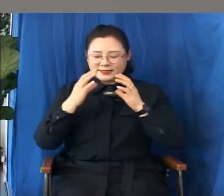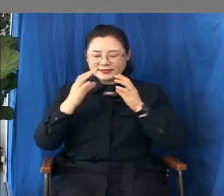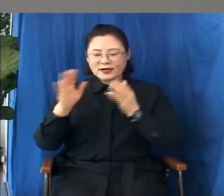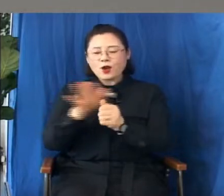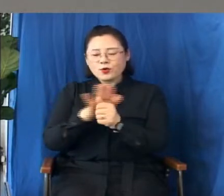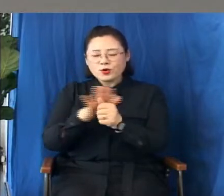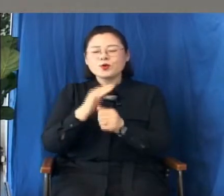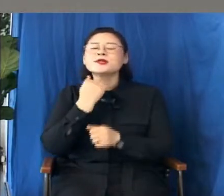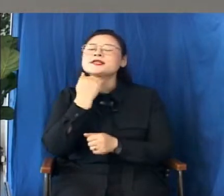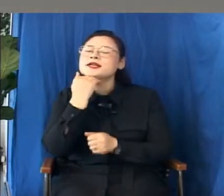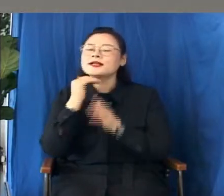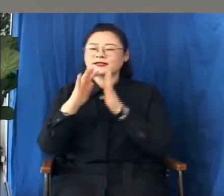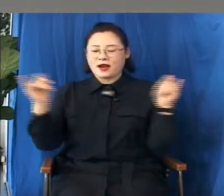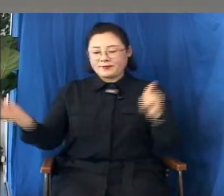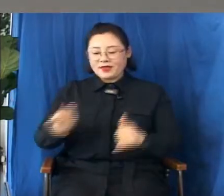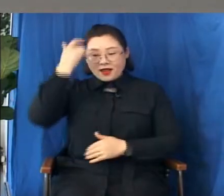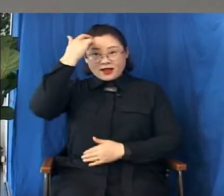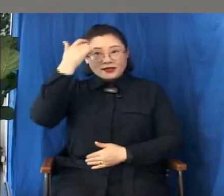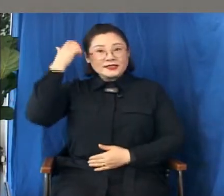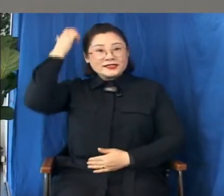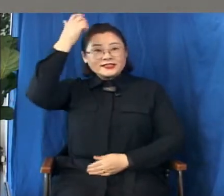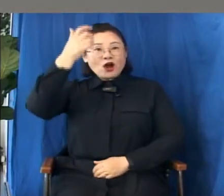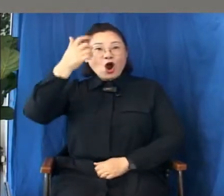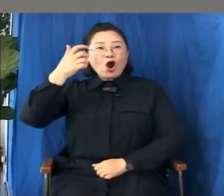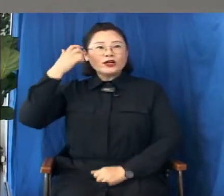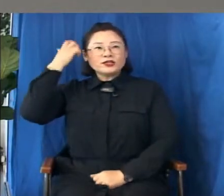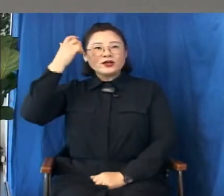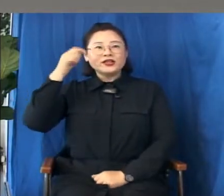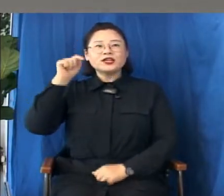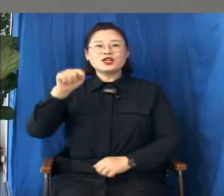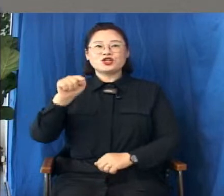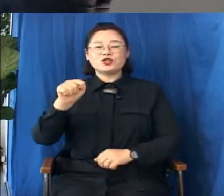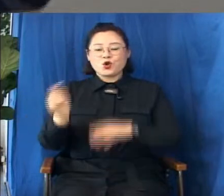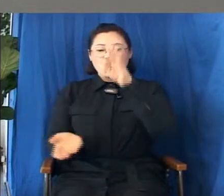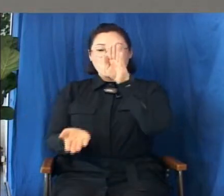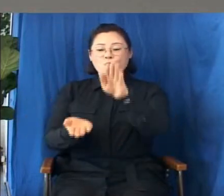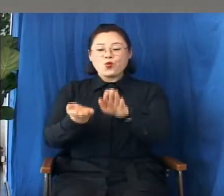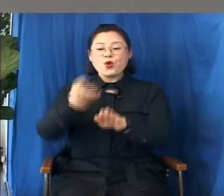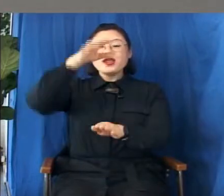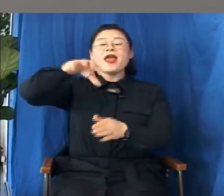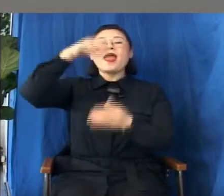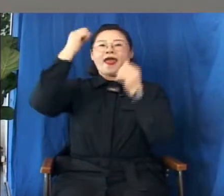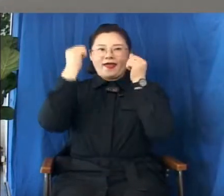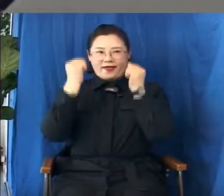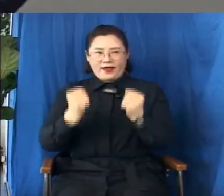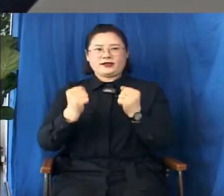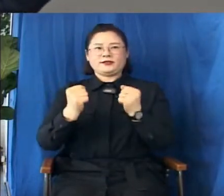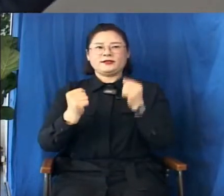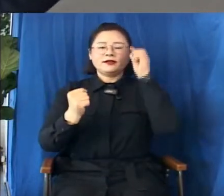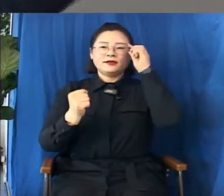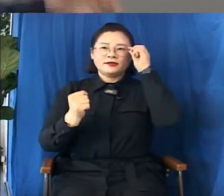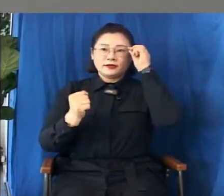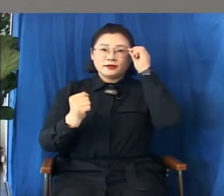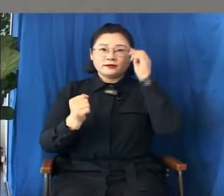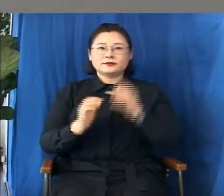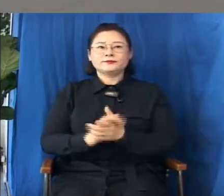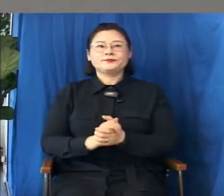성령이 그 위에 계시더라. 의롭고 경건한 삶을 지금 가말리엘까지 쭉 이어가고 있는